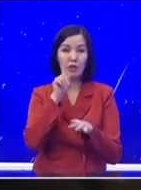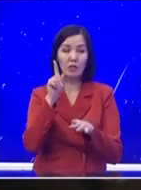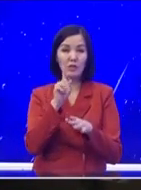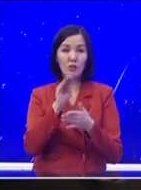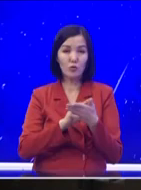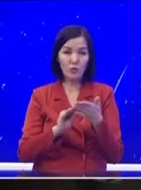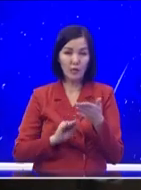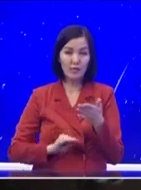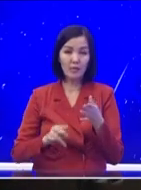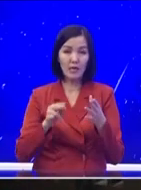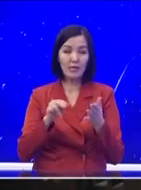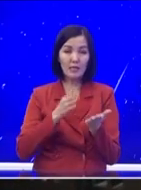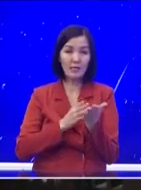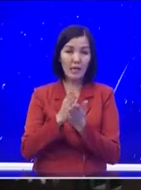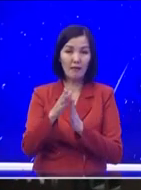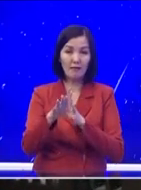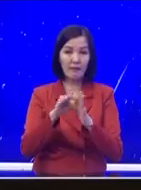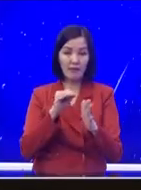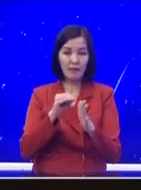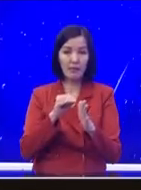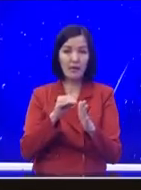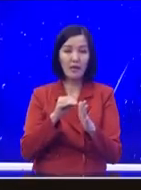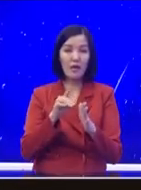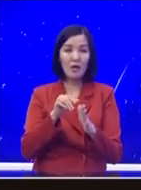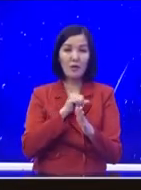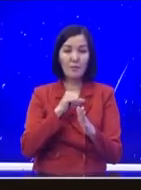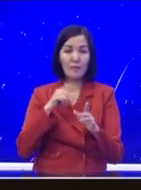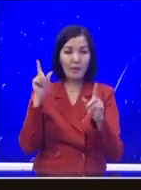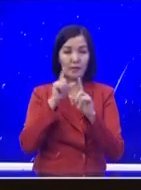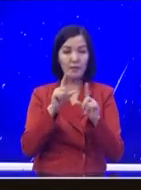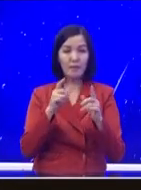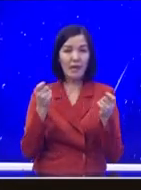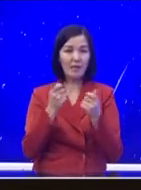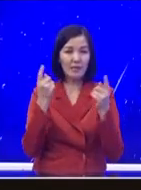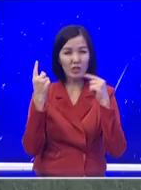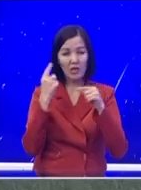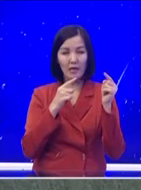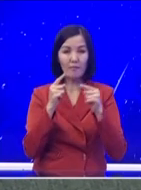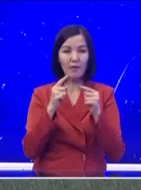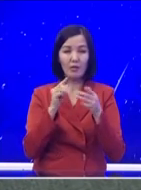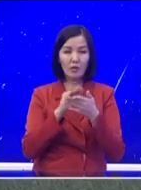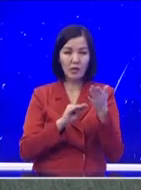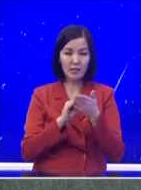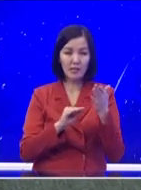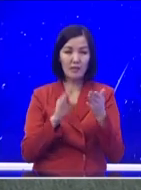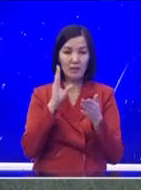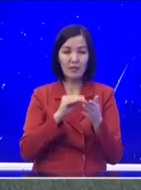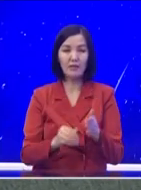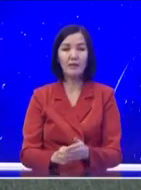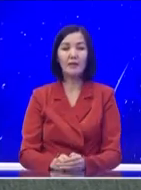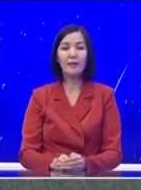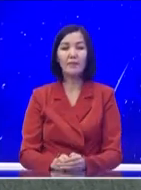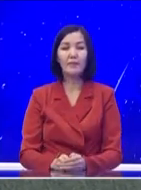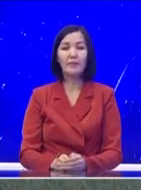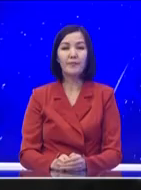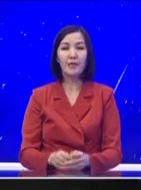саланы таңдап келген. Оқушы күндеріндегі мақала, өлең, азғантай шығармашылық жұмыстар Линаның шабытын еселей түсіпті.